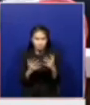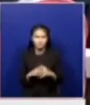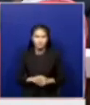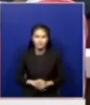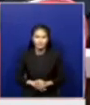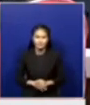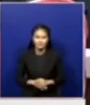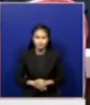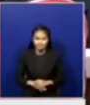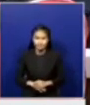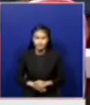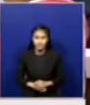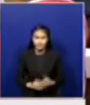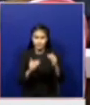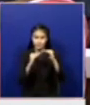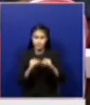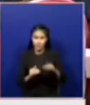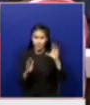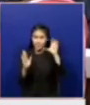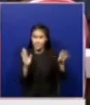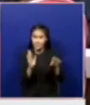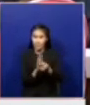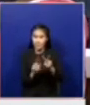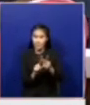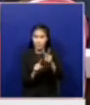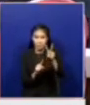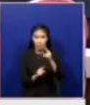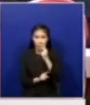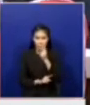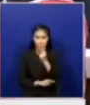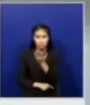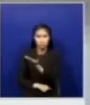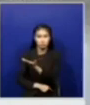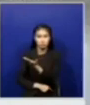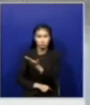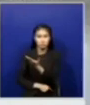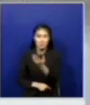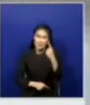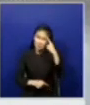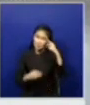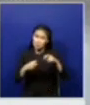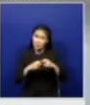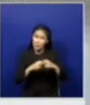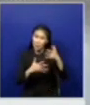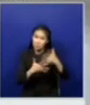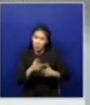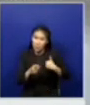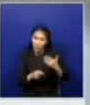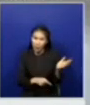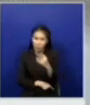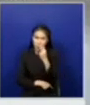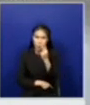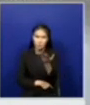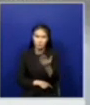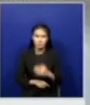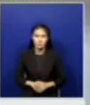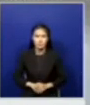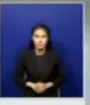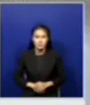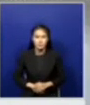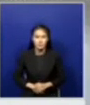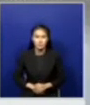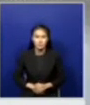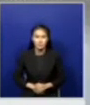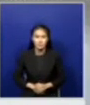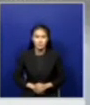ขอแผ่นชาร์จแผ่นต่อมาครับเข้าใจว่าน่าจะขัดข้องหรือเปล่าทั้งฝ่ายสื่อครับท่าน